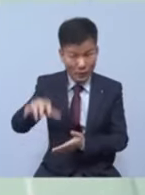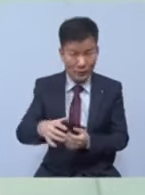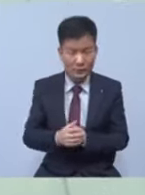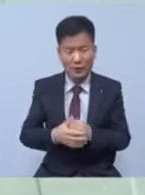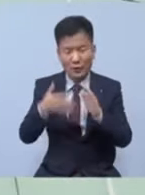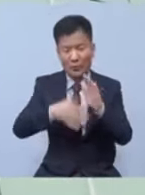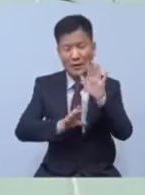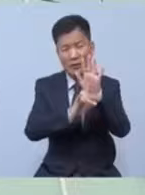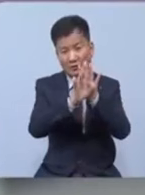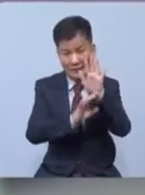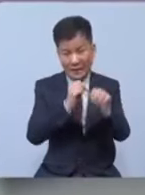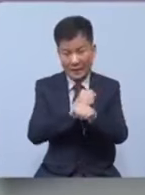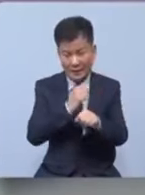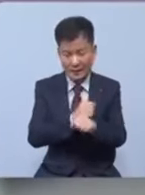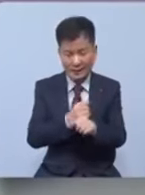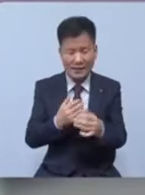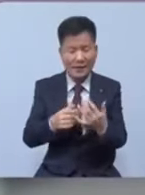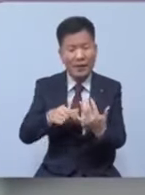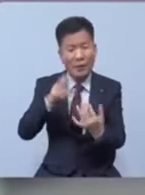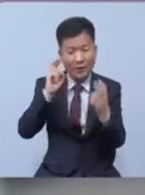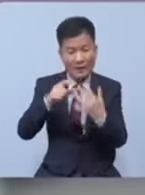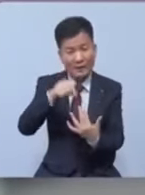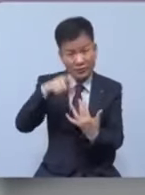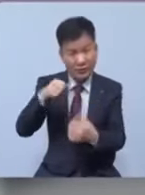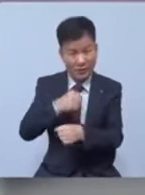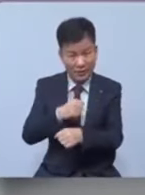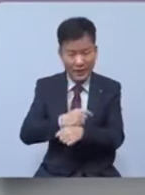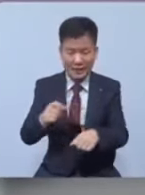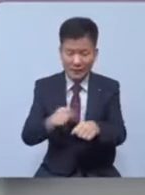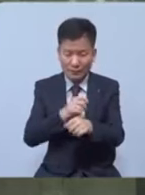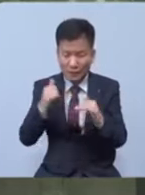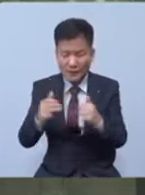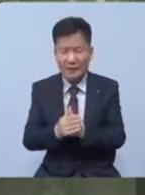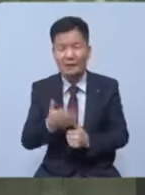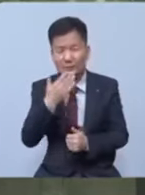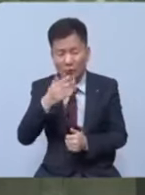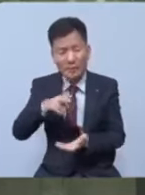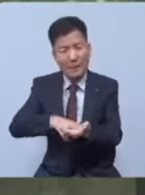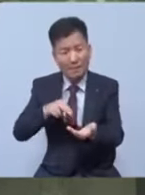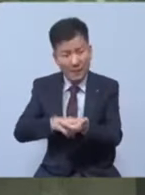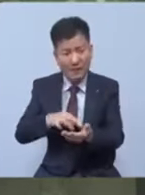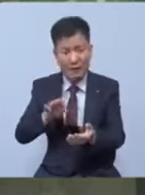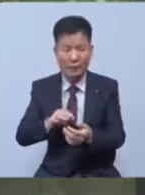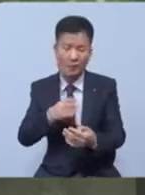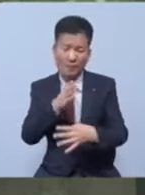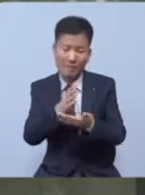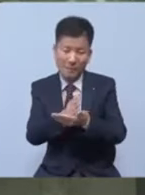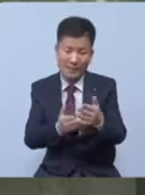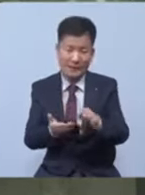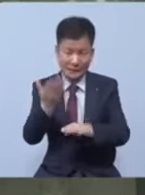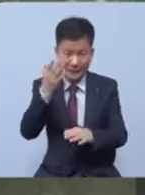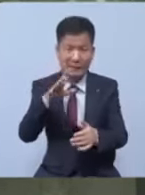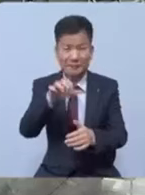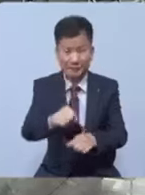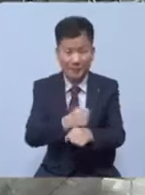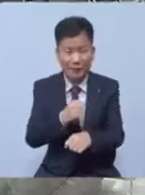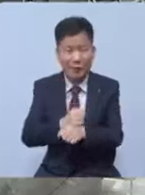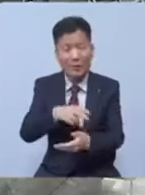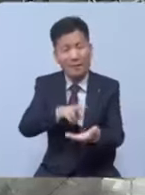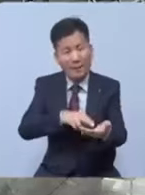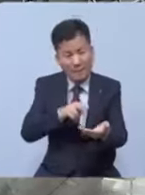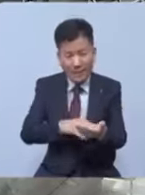공개경쟁 입찰로 입점 업체를 선정하는데 특정인들이 급료 등 판매 시설에 절반 이상을 낙찰받고